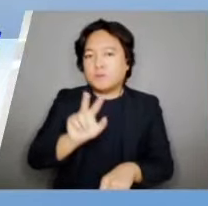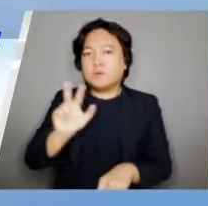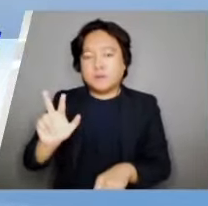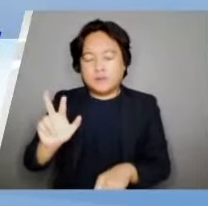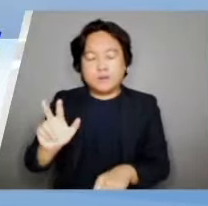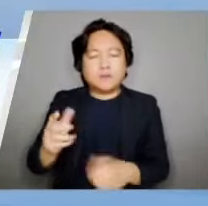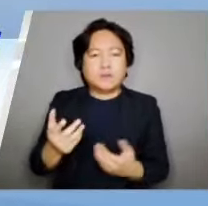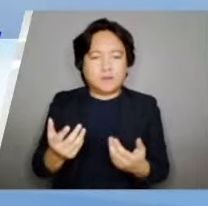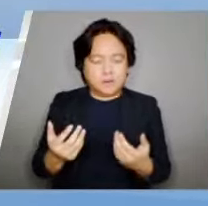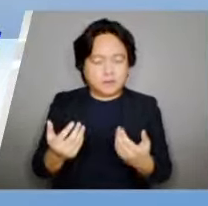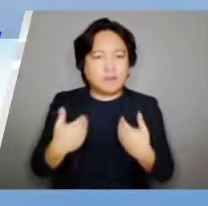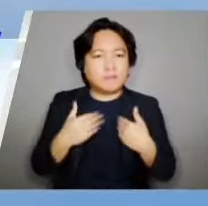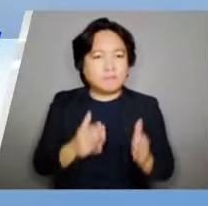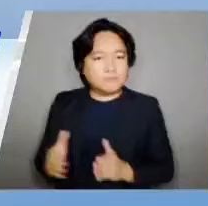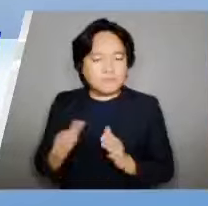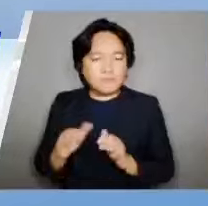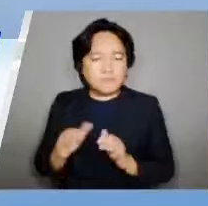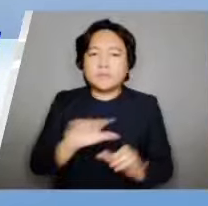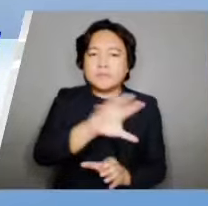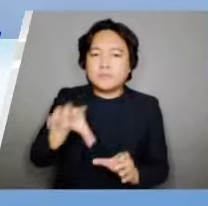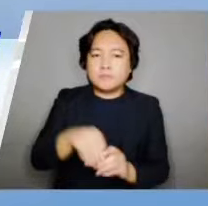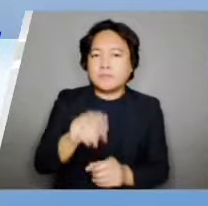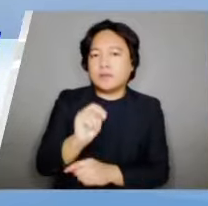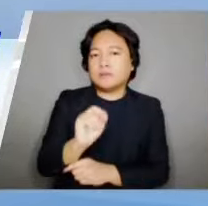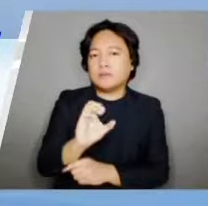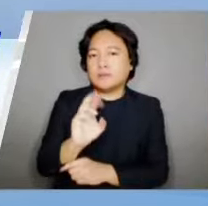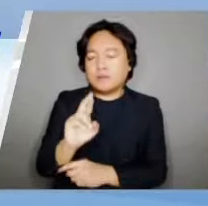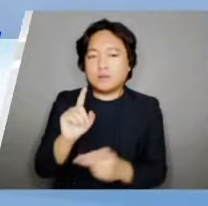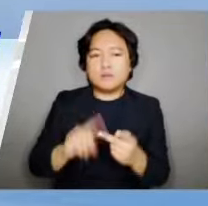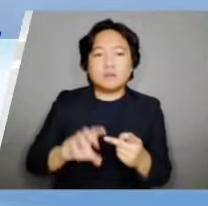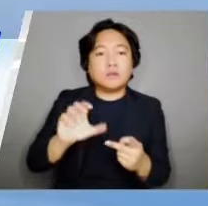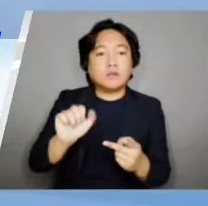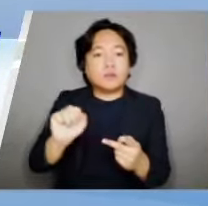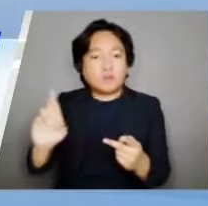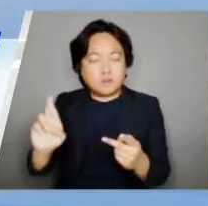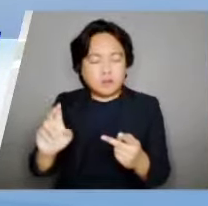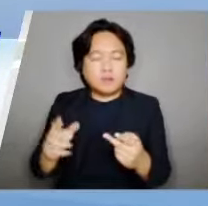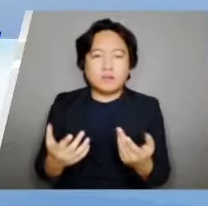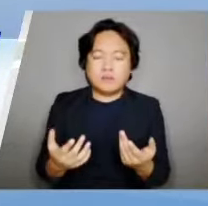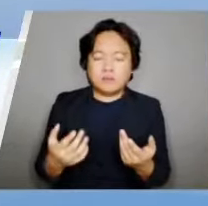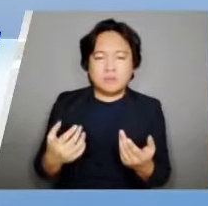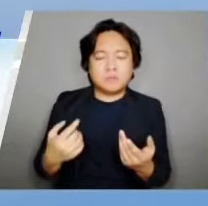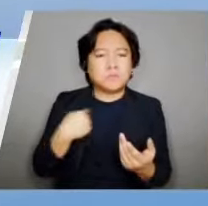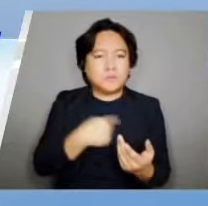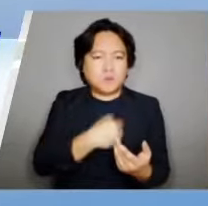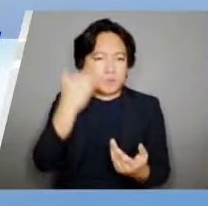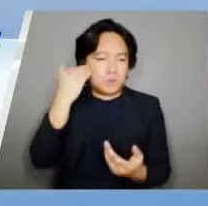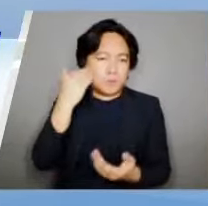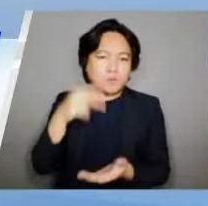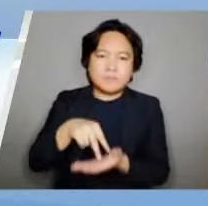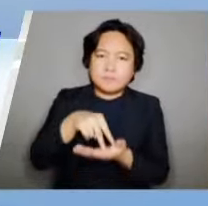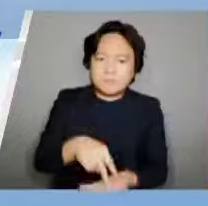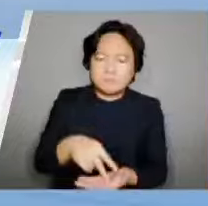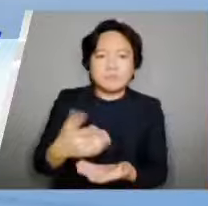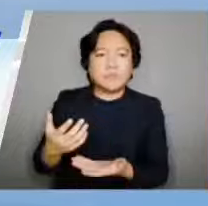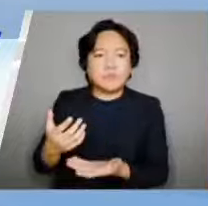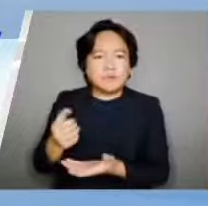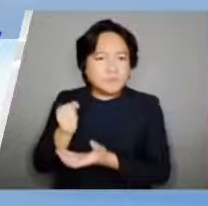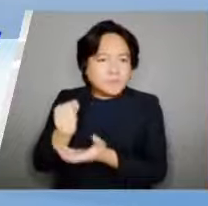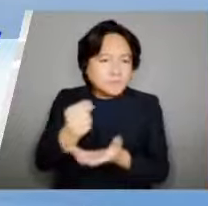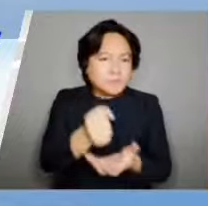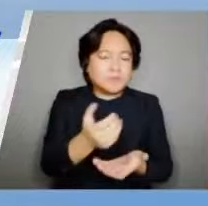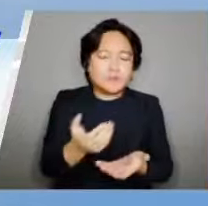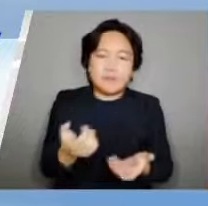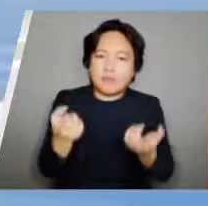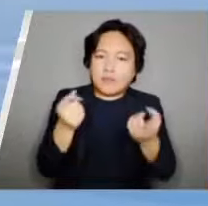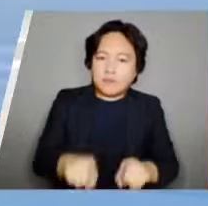as NCR and CAR know that we are not just talking about resilience. We are making it happen. Para